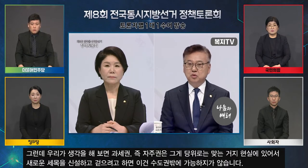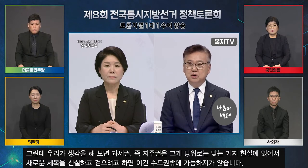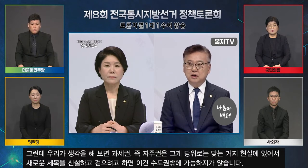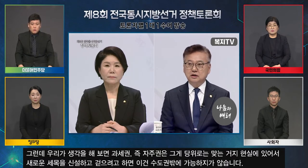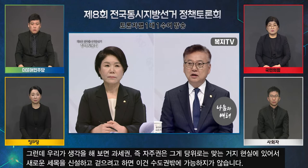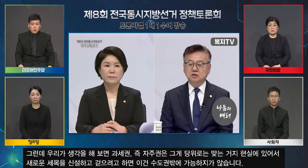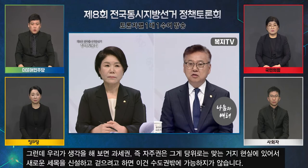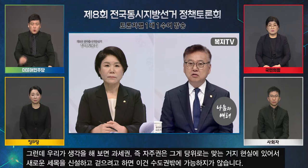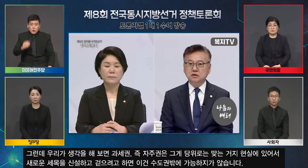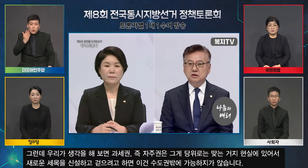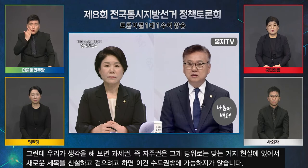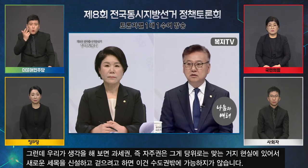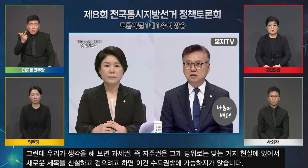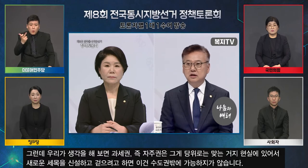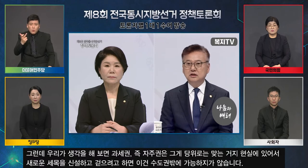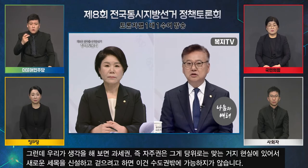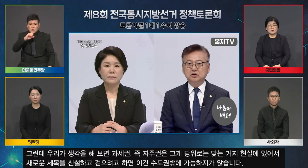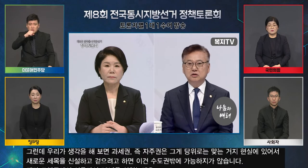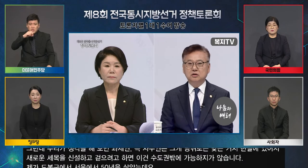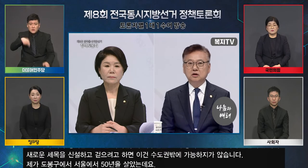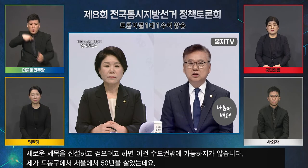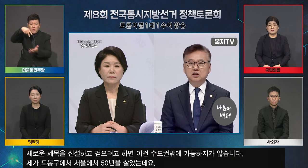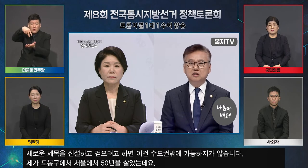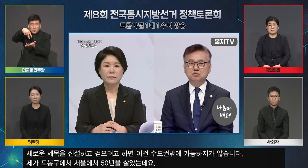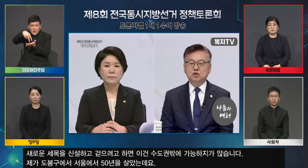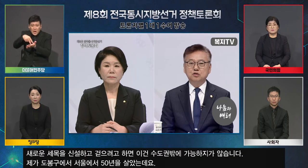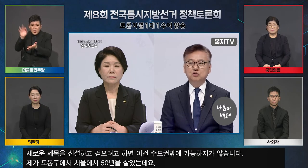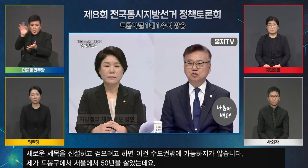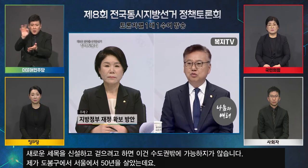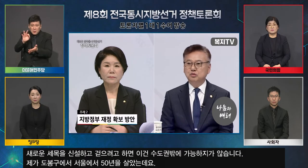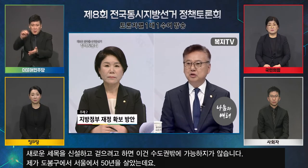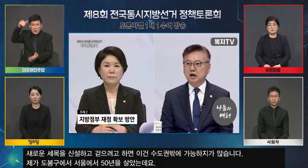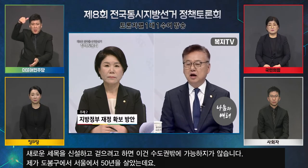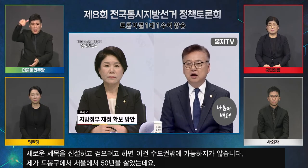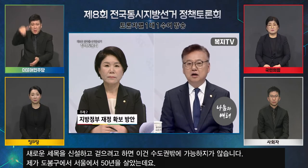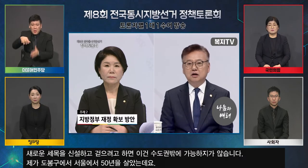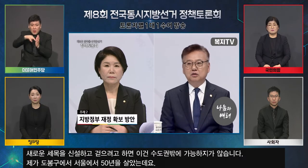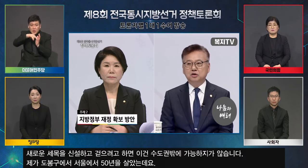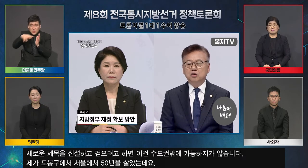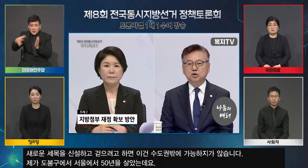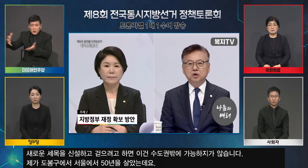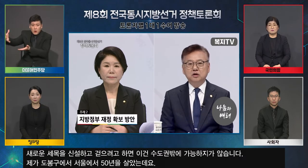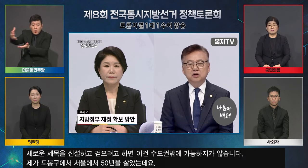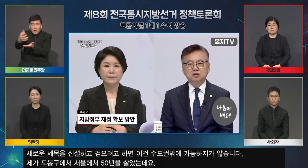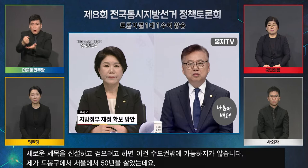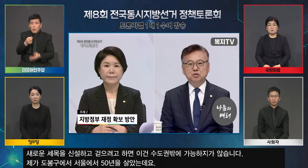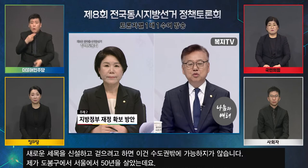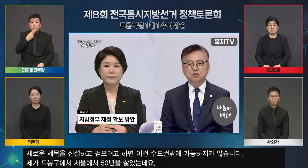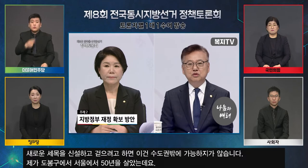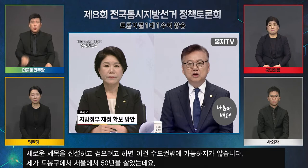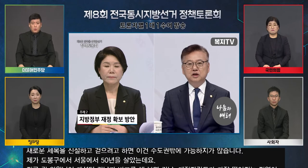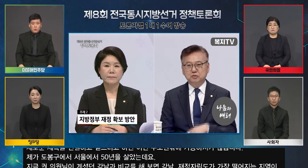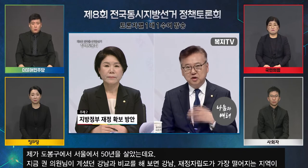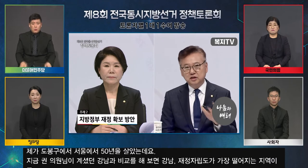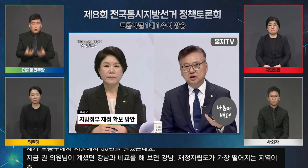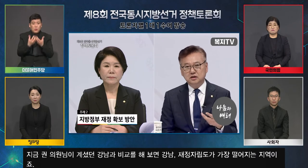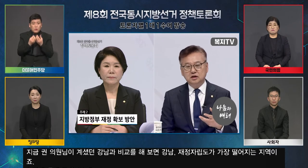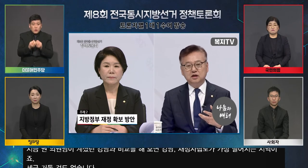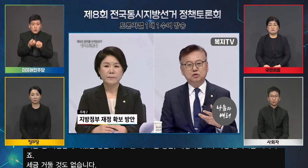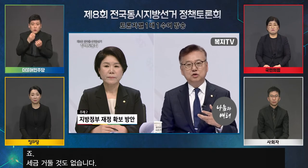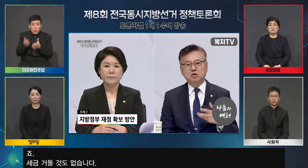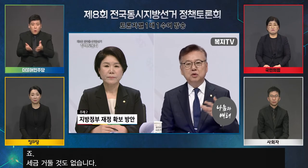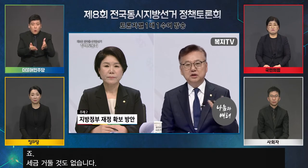재정자립도가 가장 떨어지는 그러한 지역이죠. 세금 거둘 것도 없습니다. 경기도에서 예를 들면 골프장에